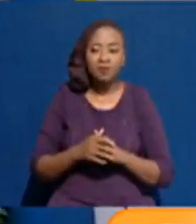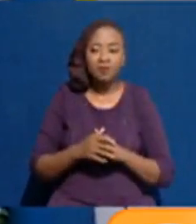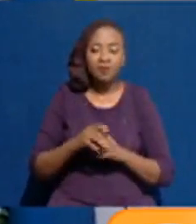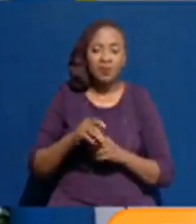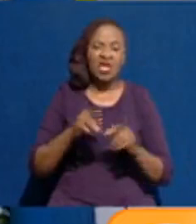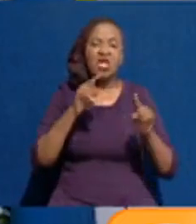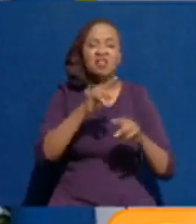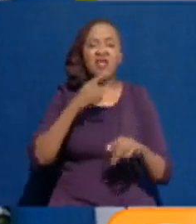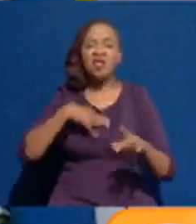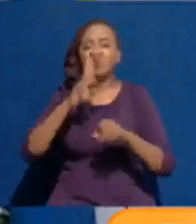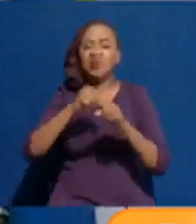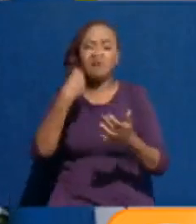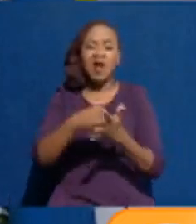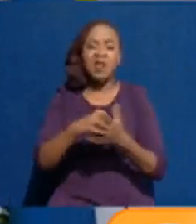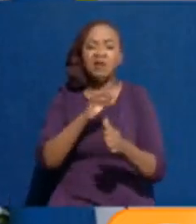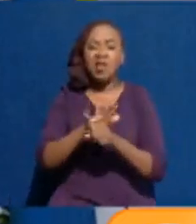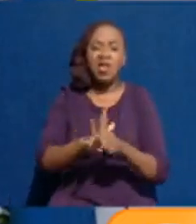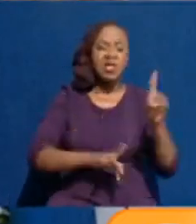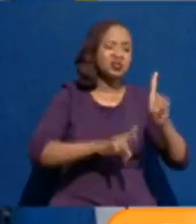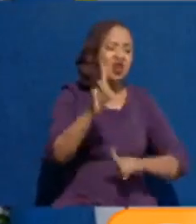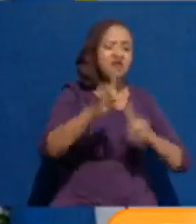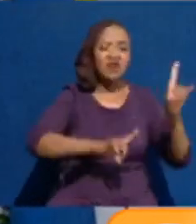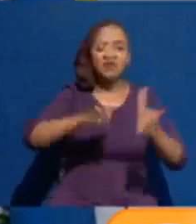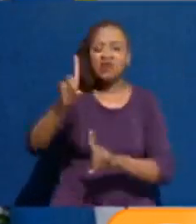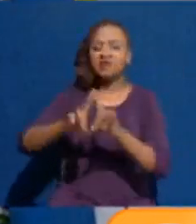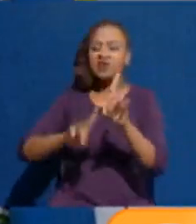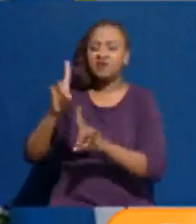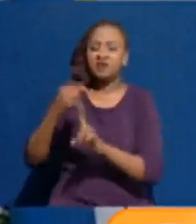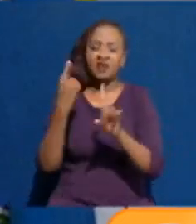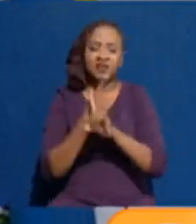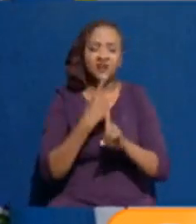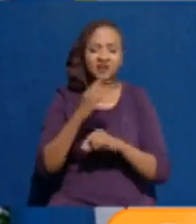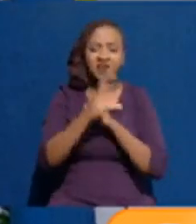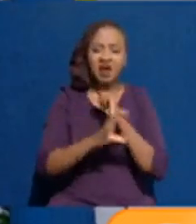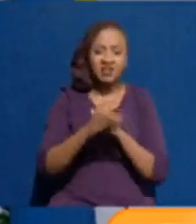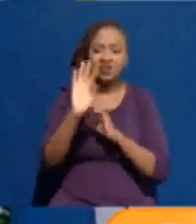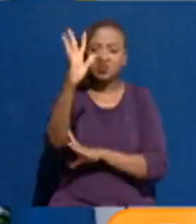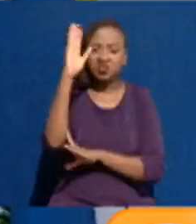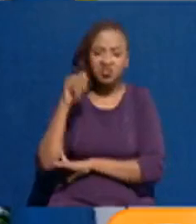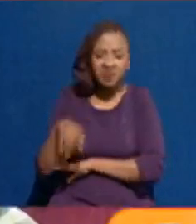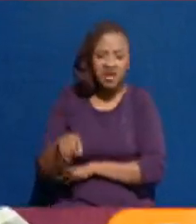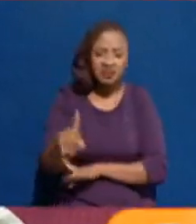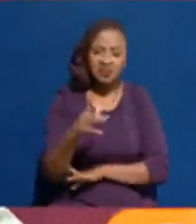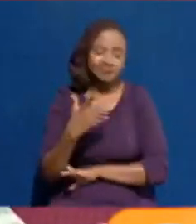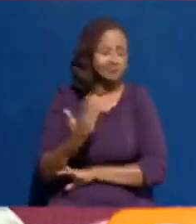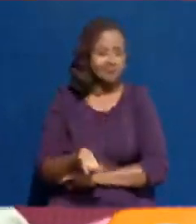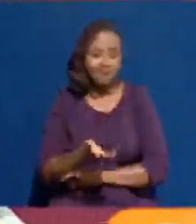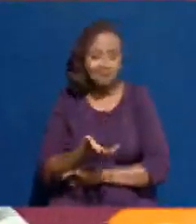nyingi kuenda katika mikutano ama kuenda katika hafla za kupanda miti ama hii kampeni. Ndivyo, kwa